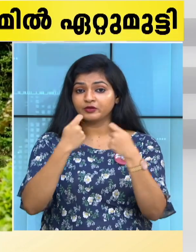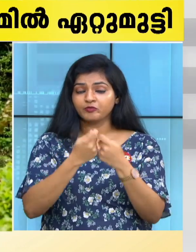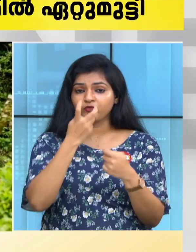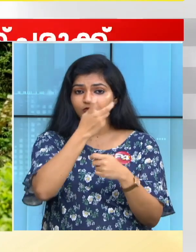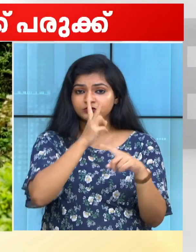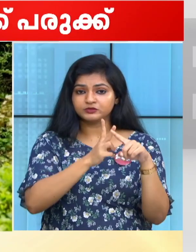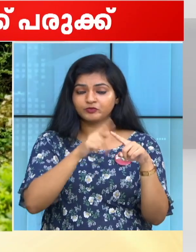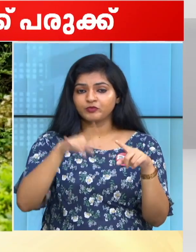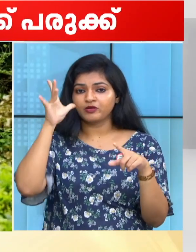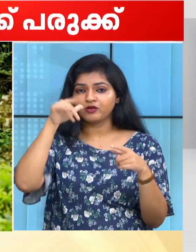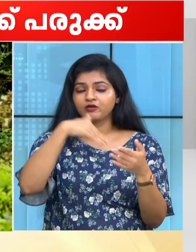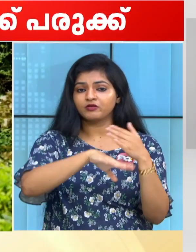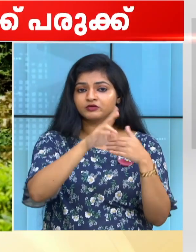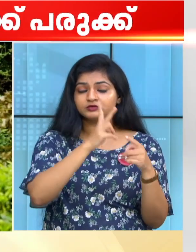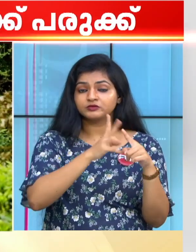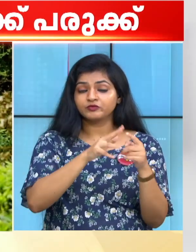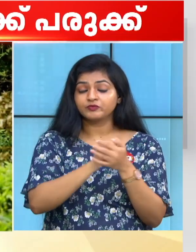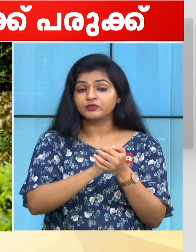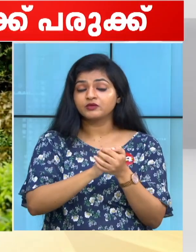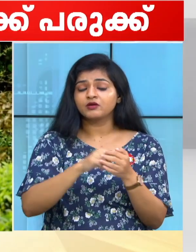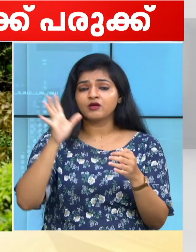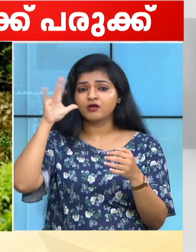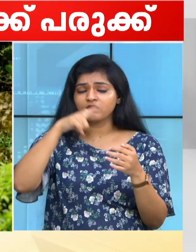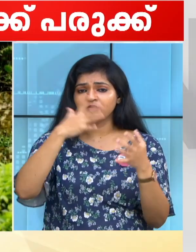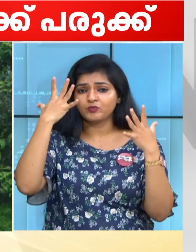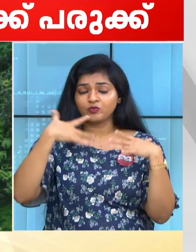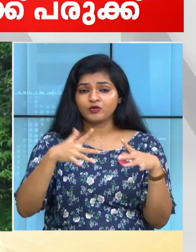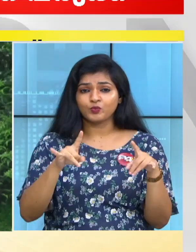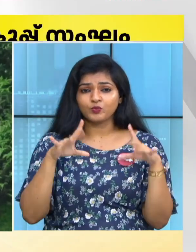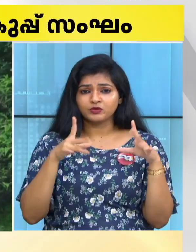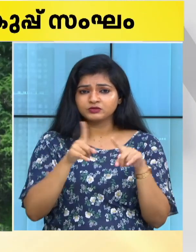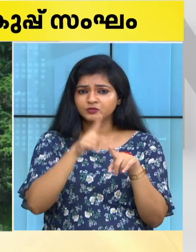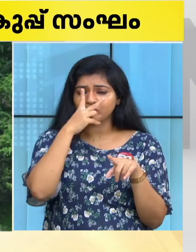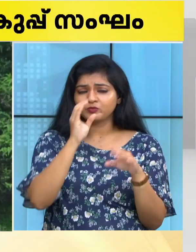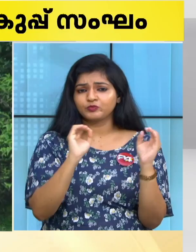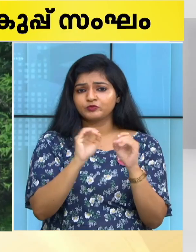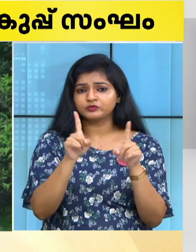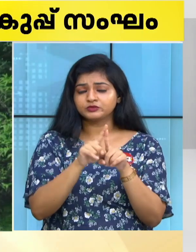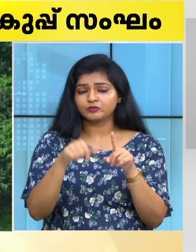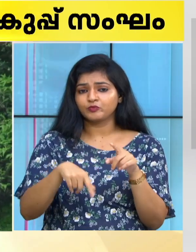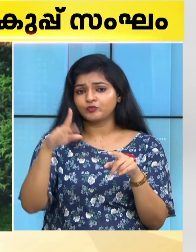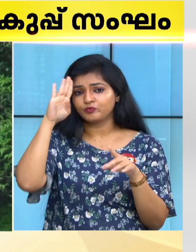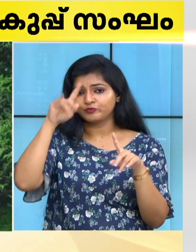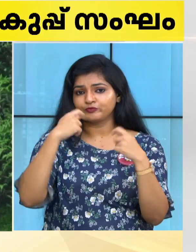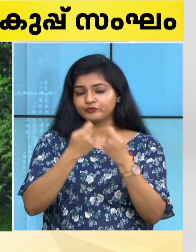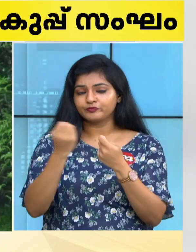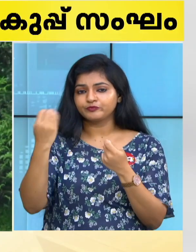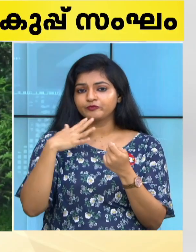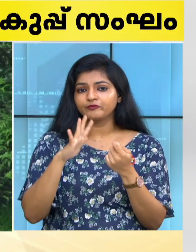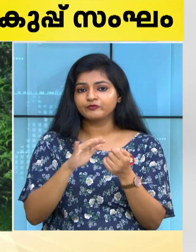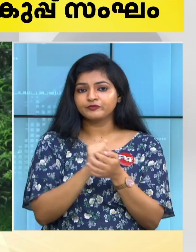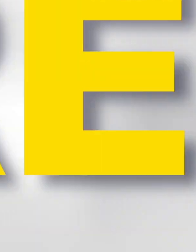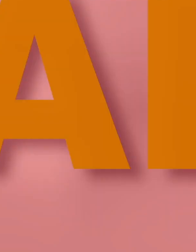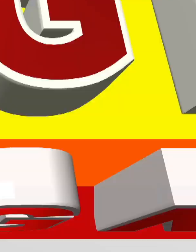എന്നുള്ളതാണ് ഏറ്റവും പ്രധാനപ്പെട്ട കാര്യം. ആനയ്ക്ക് മറ്റ് അവശതകളോ കാര്യങ്ങളോ ഒന്നുമില്ല എന്നുള്ളതാണ് അവർ വീണ്ടും പറയുന്നത്. ശരി,